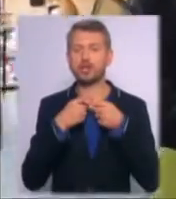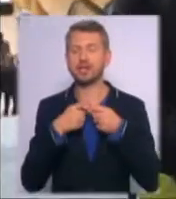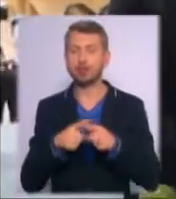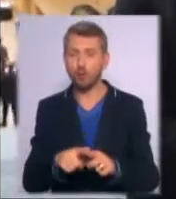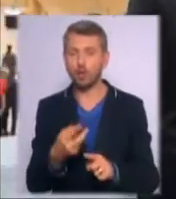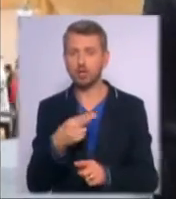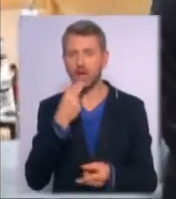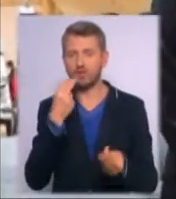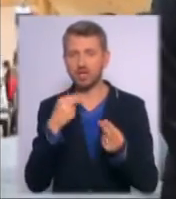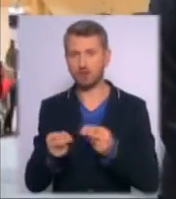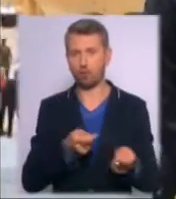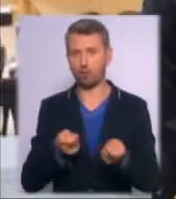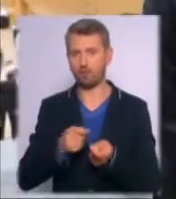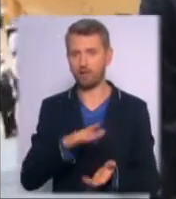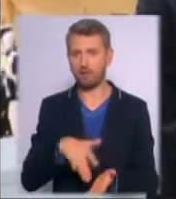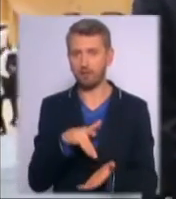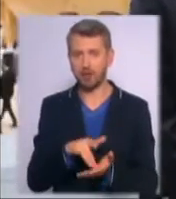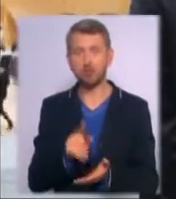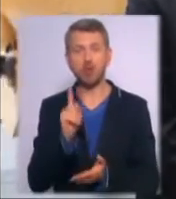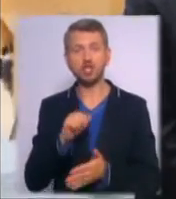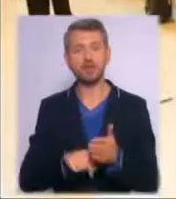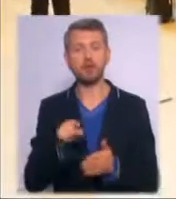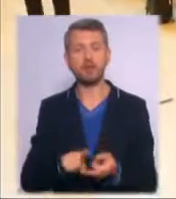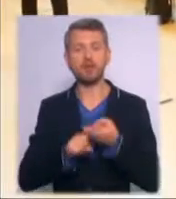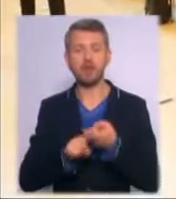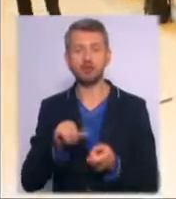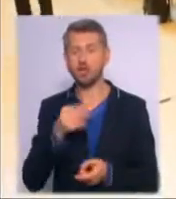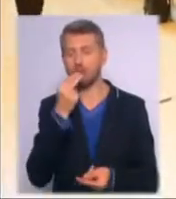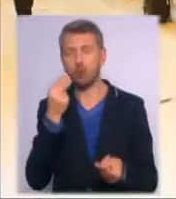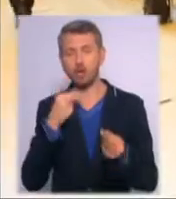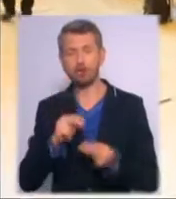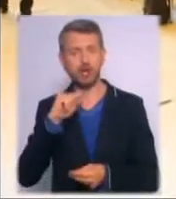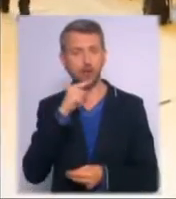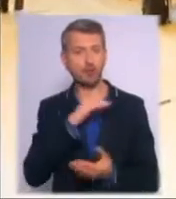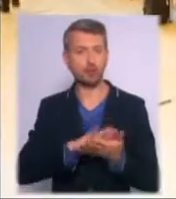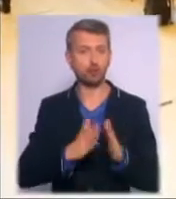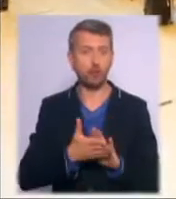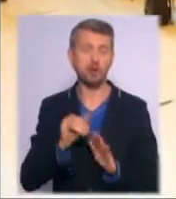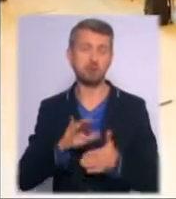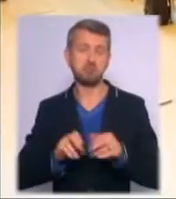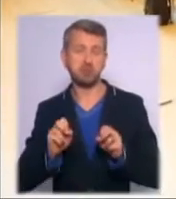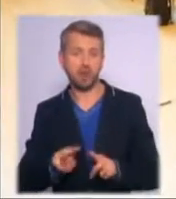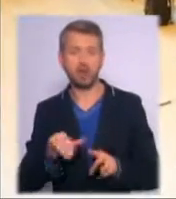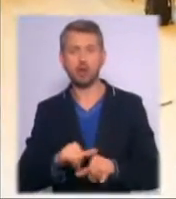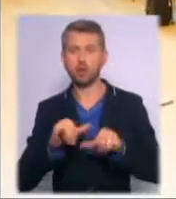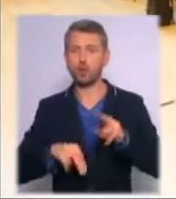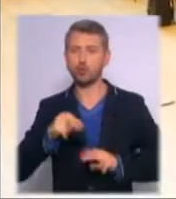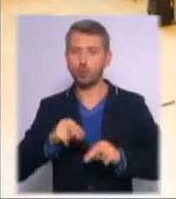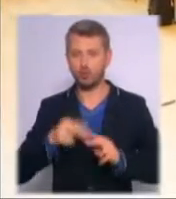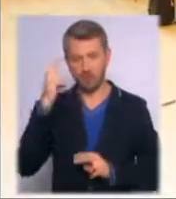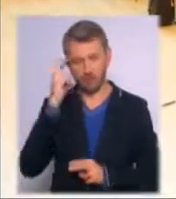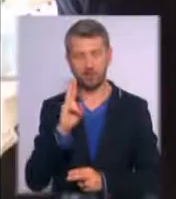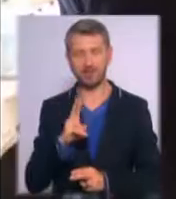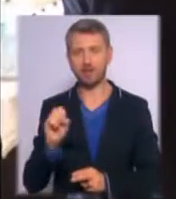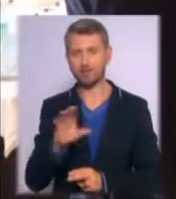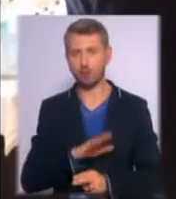для ефективного управління містом. Адже від цього залежить і поліпшення економічної ситуації, і безпека, і розбудова Києва як європейської